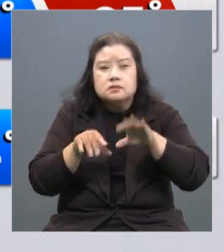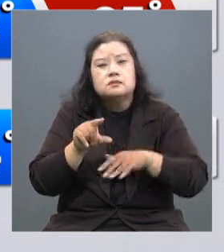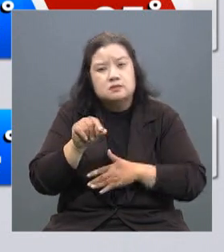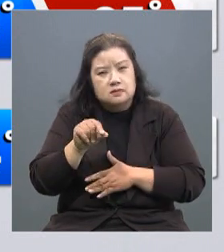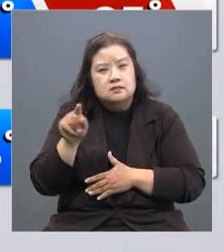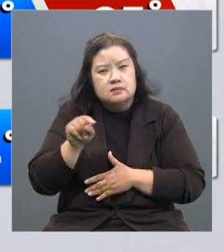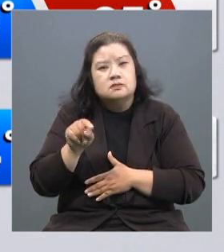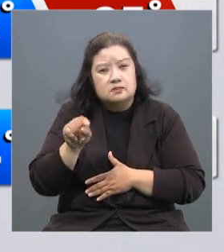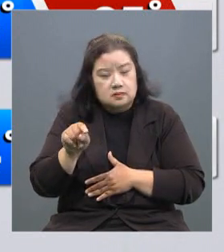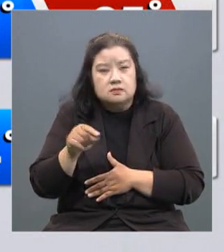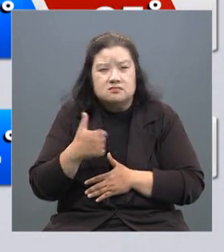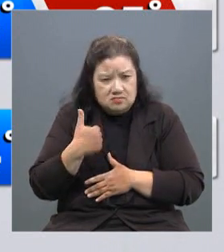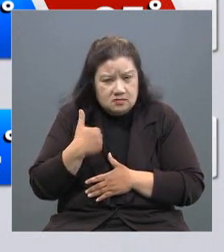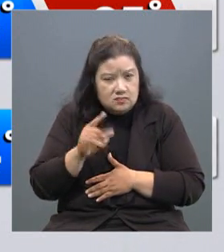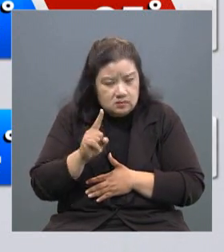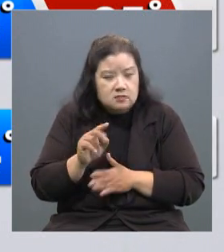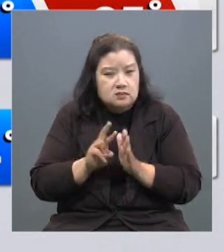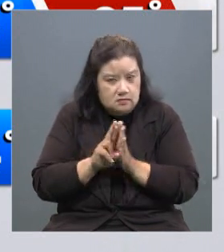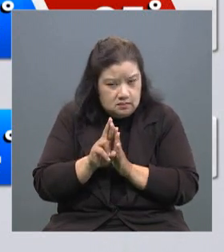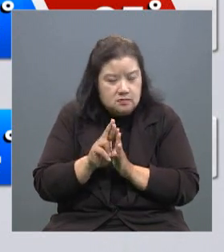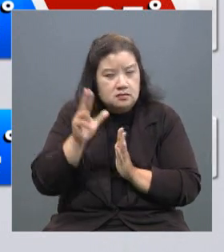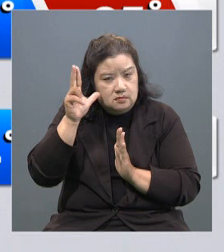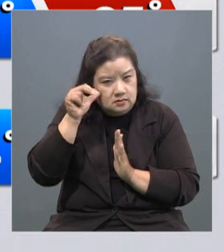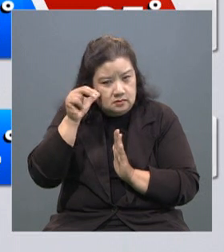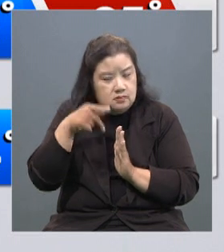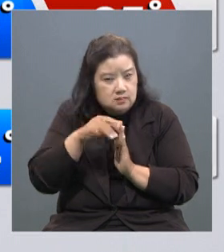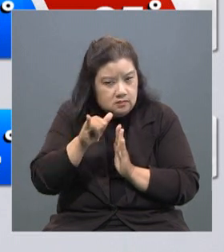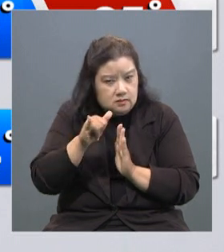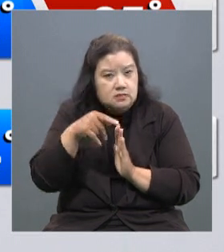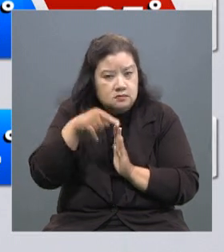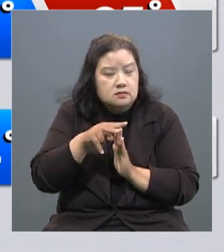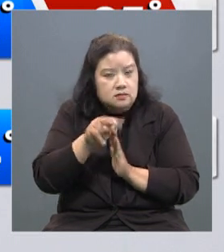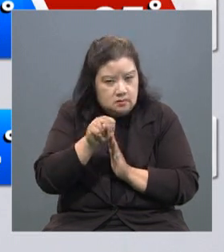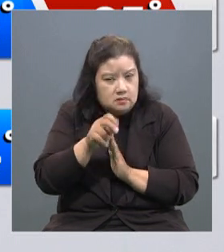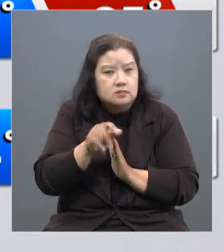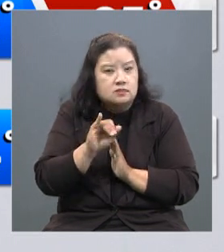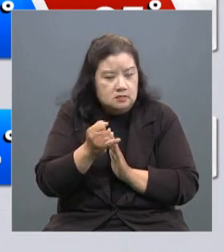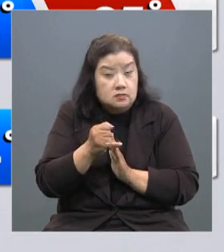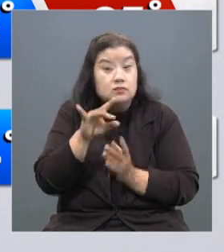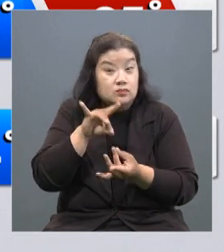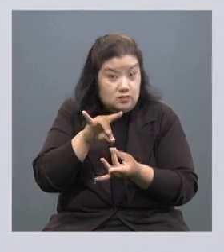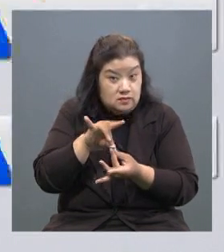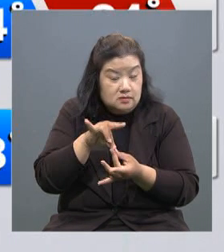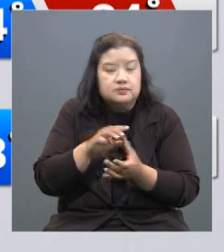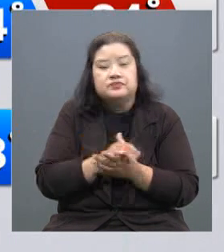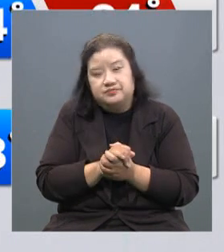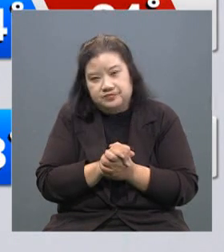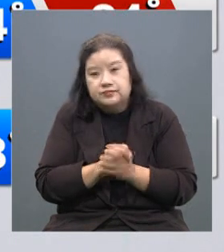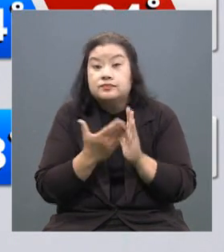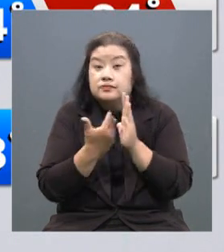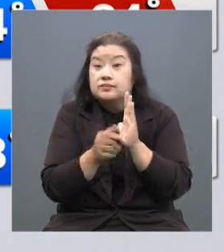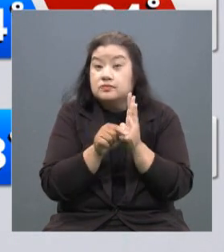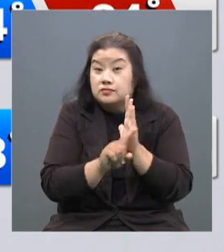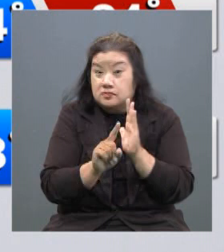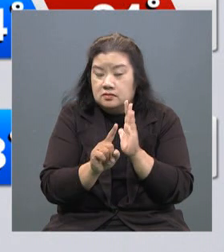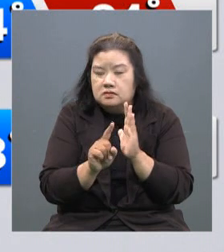ของพื้นที่ตกได้บ้างที่เชียงรายลำปางพะเยาน่านแพร่อุตรดิตถ์และสุโขทัยภาคตะวันออกเฉียงเหนื